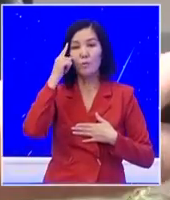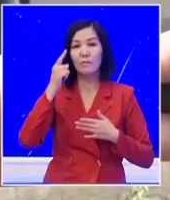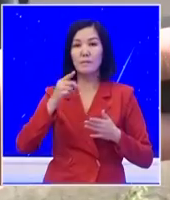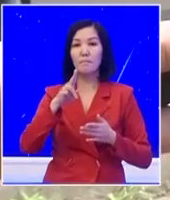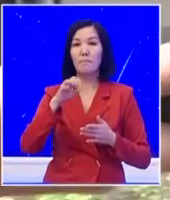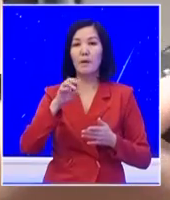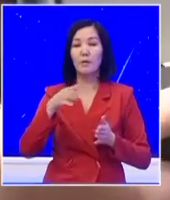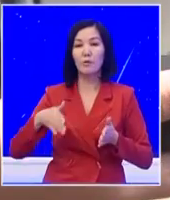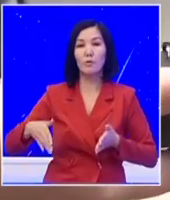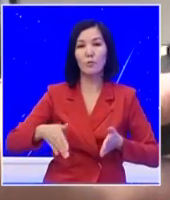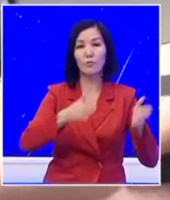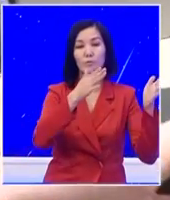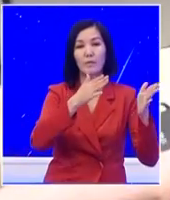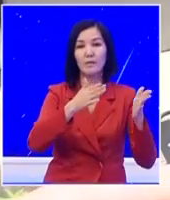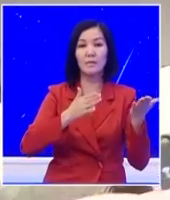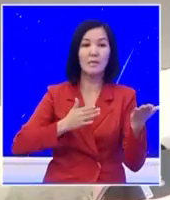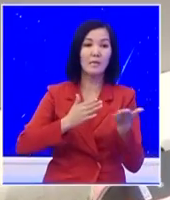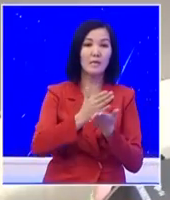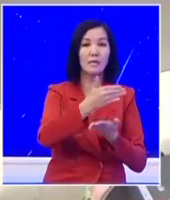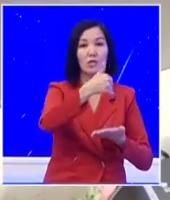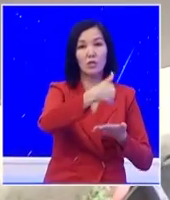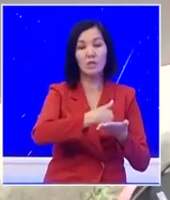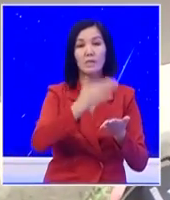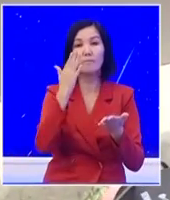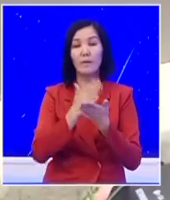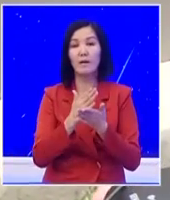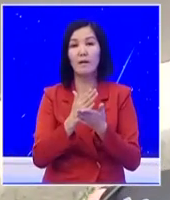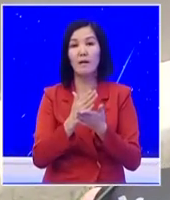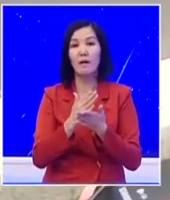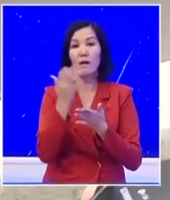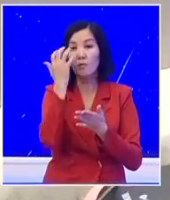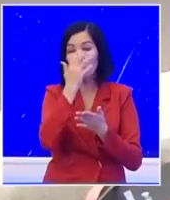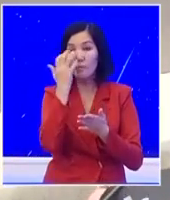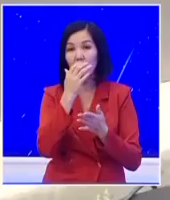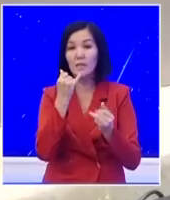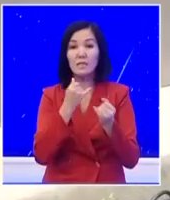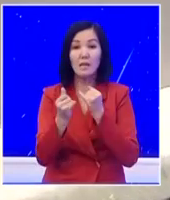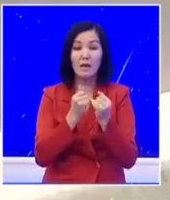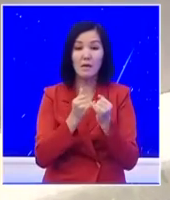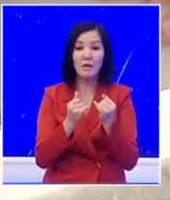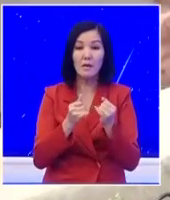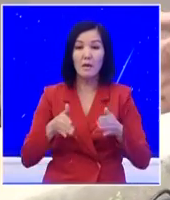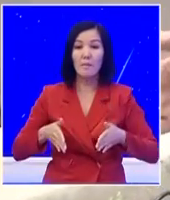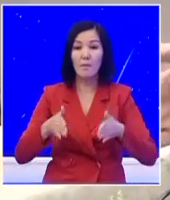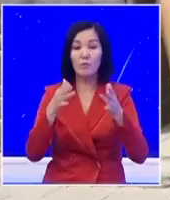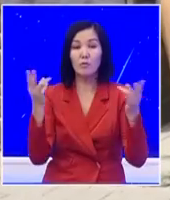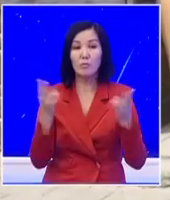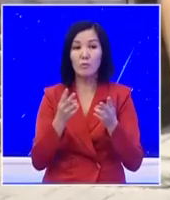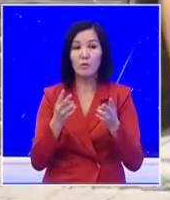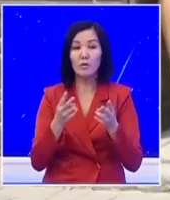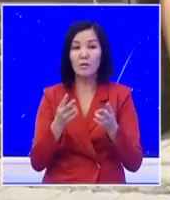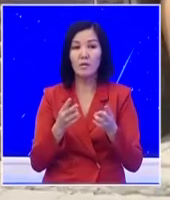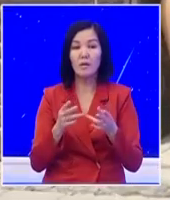болса, наш кіріс шығыс бар дегенде. А көзі көрмейтін адамдарға сары полостар болу керек. Мынаған мысалы қалай кіресіздер?